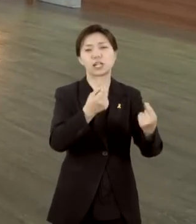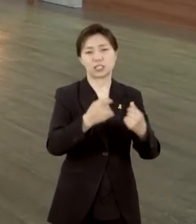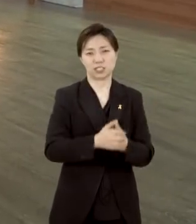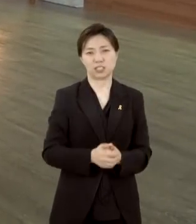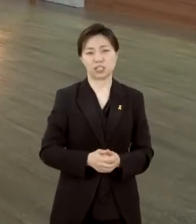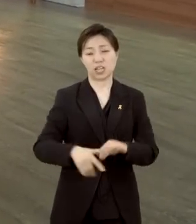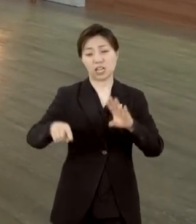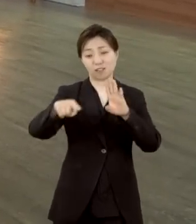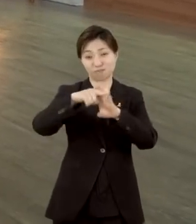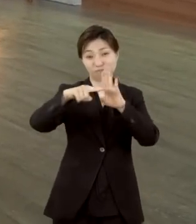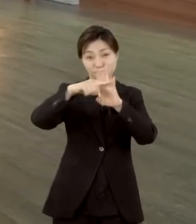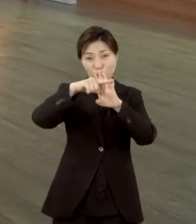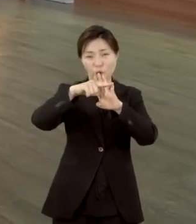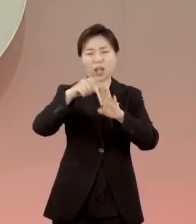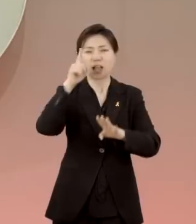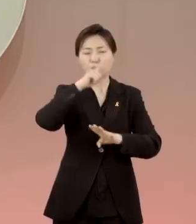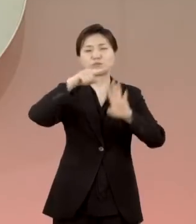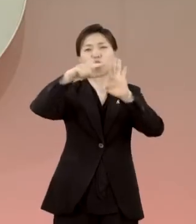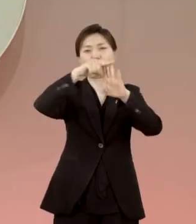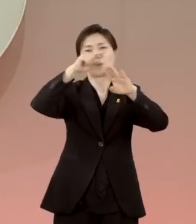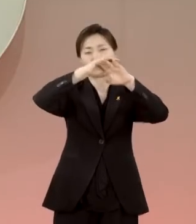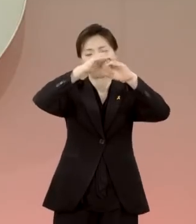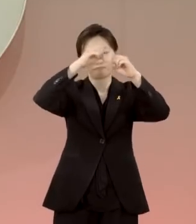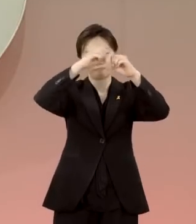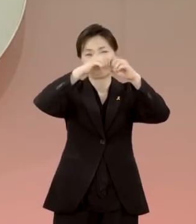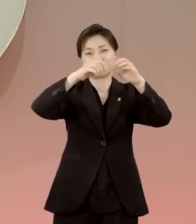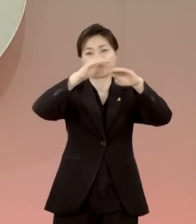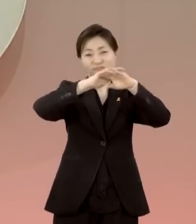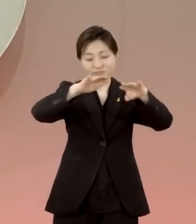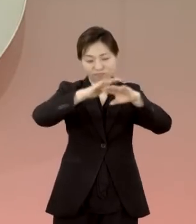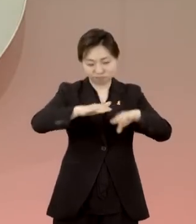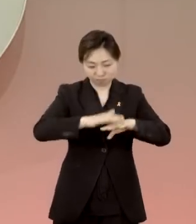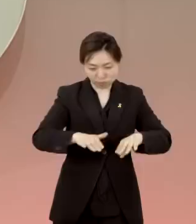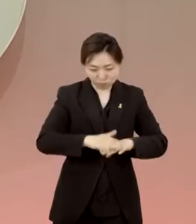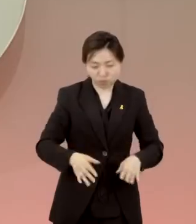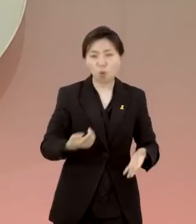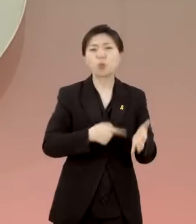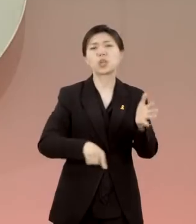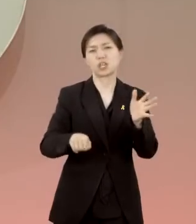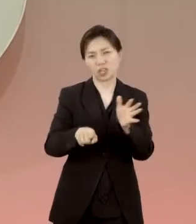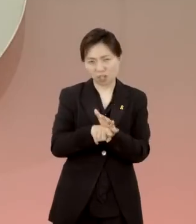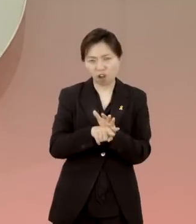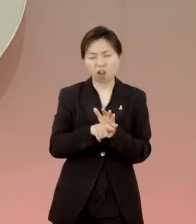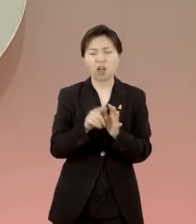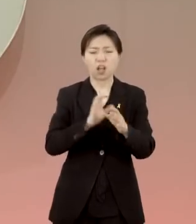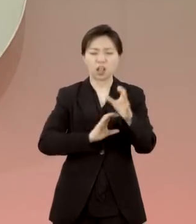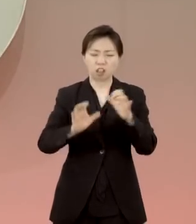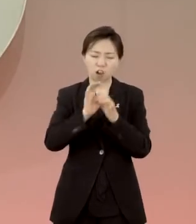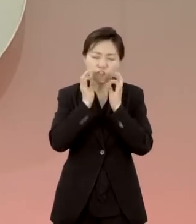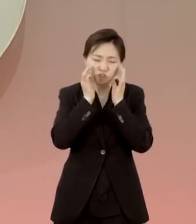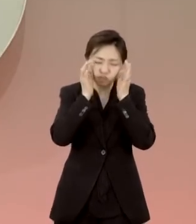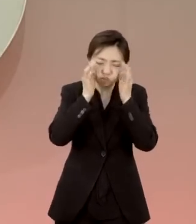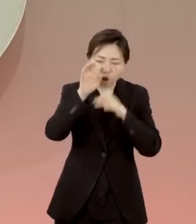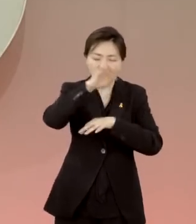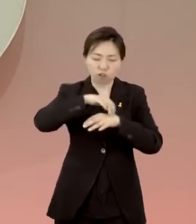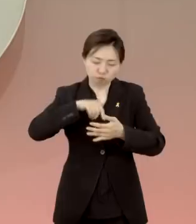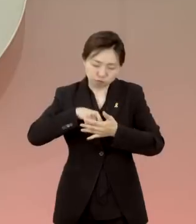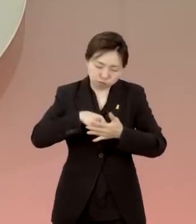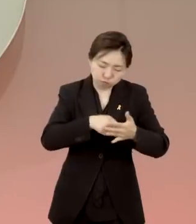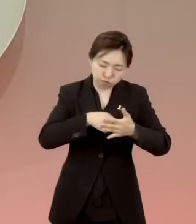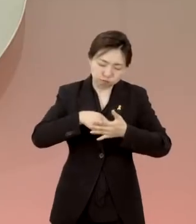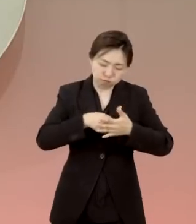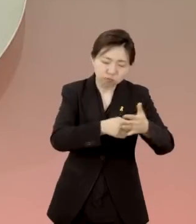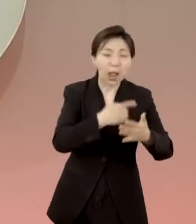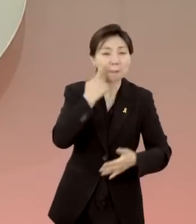더 닦고 더 잘 닦아야 되겠구나 가끔만큼 또 내 공덕이